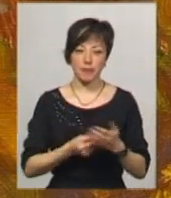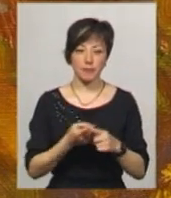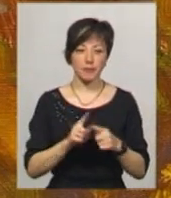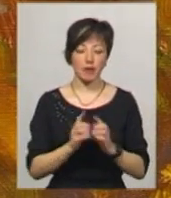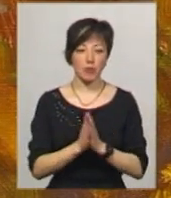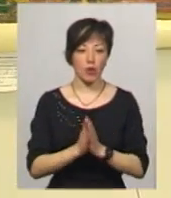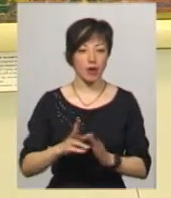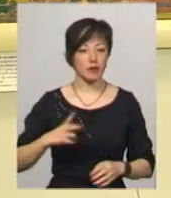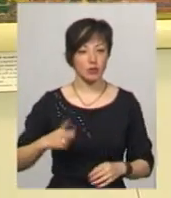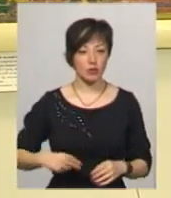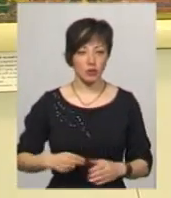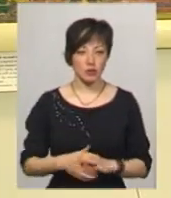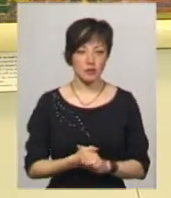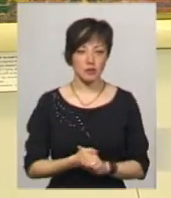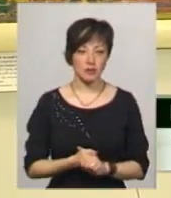на прохання доньки.